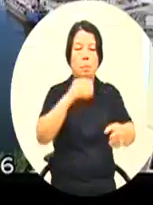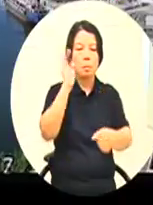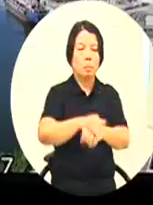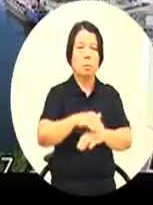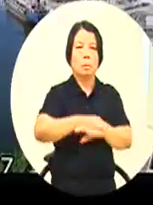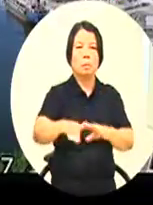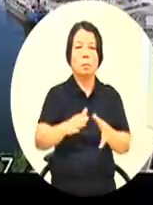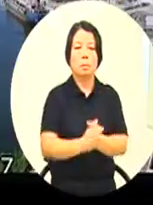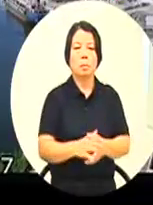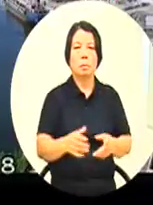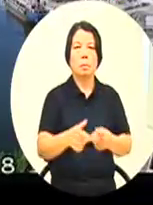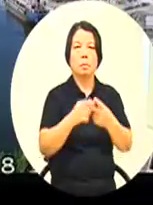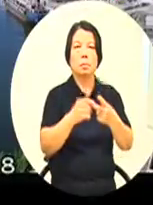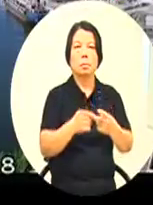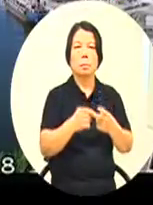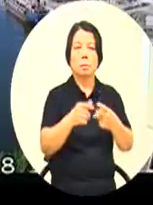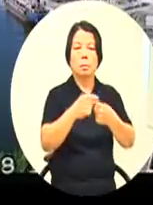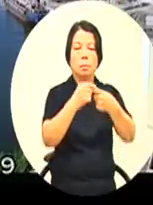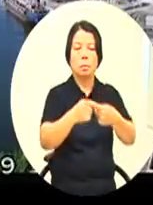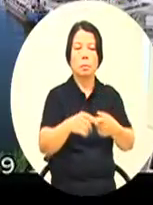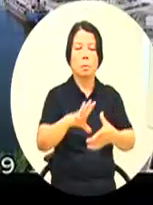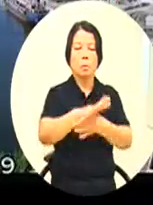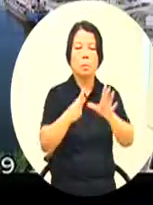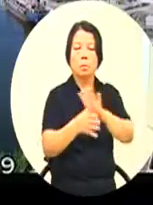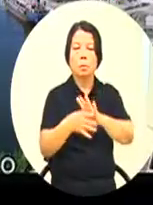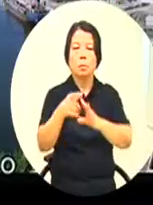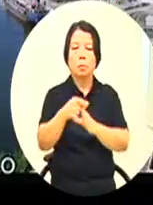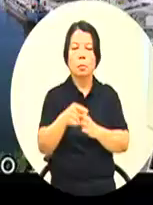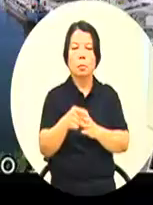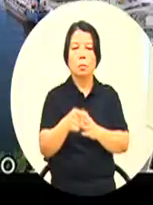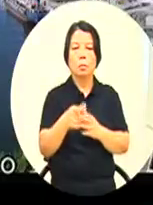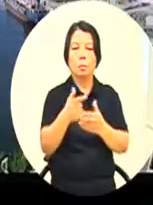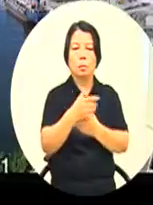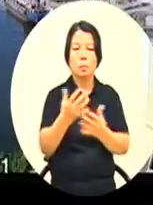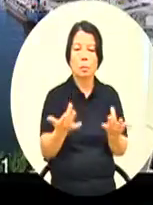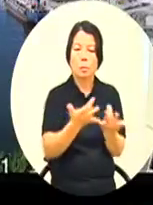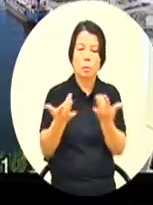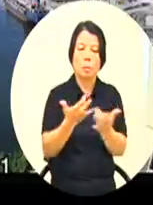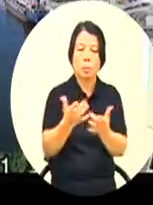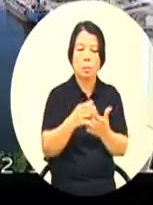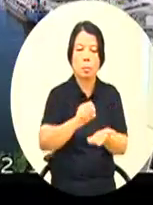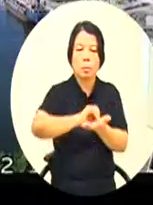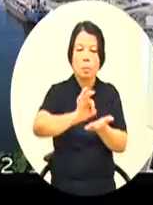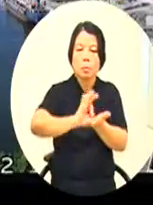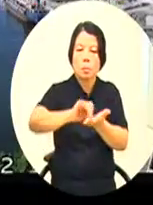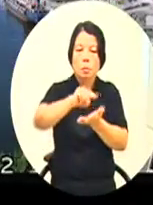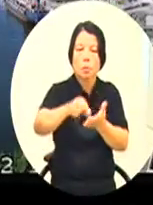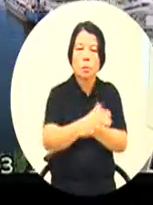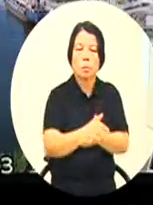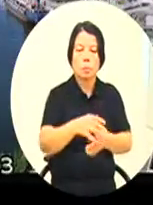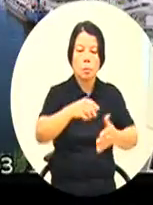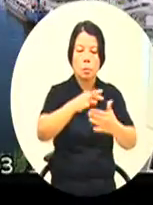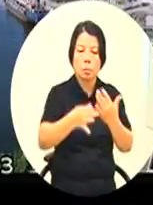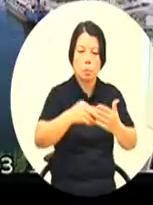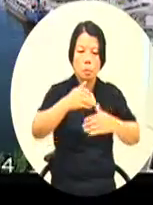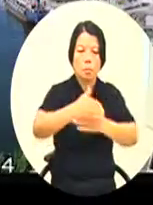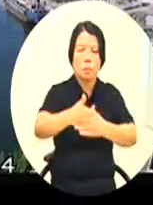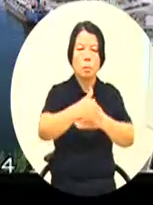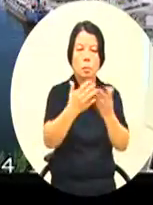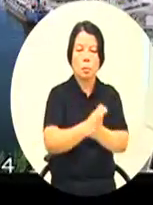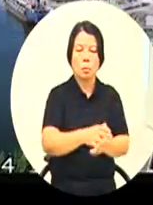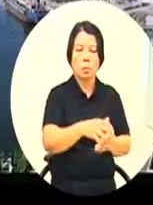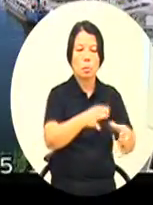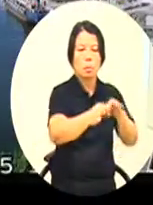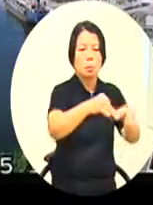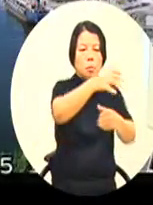跟第一标工程的部分已经跟文化部在进行财产拨用的程序哦。那文化局也在进行一个招商的